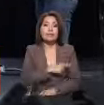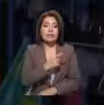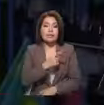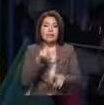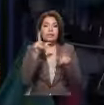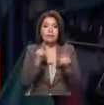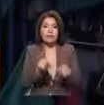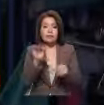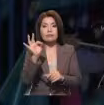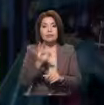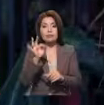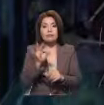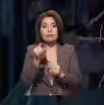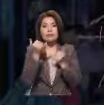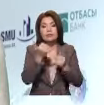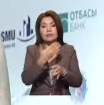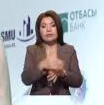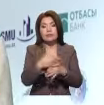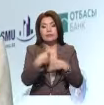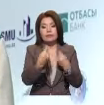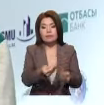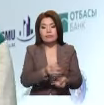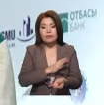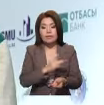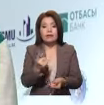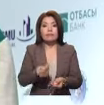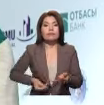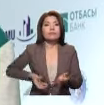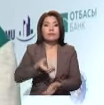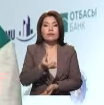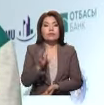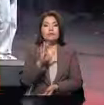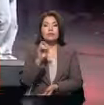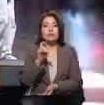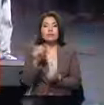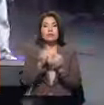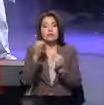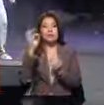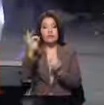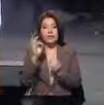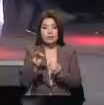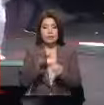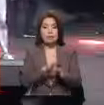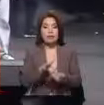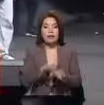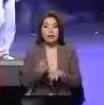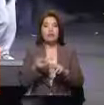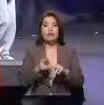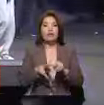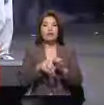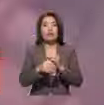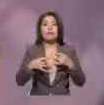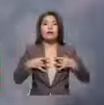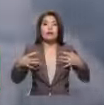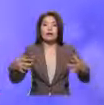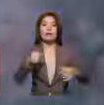льготтық пайызбен несие беру жөнінде. Бастапқы жарна бұл жерде 10%. Іс-шараның екінші бөлігі мерекелік концертке